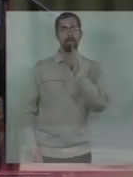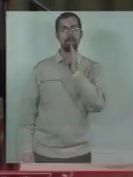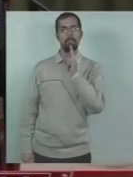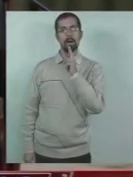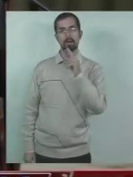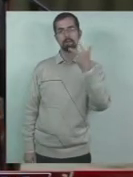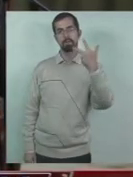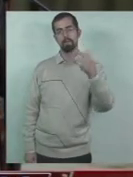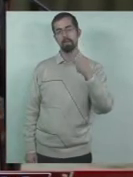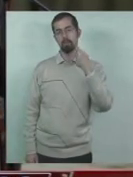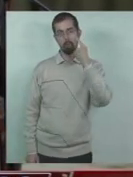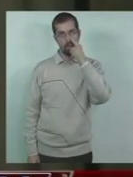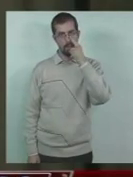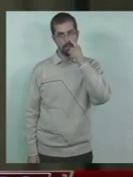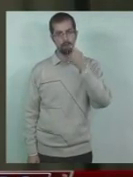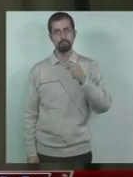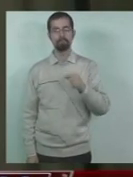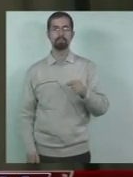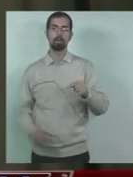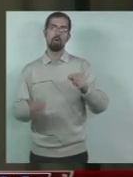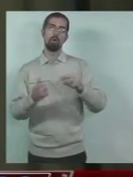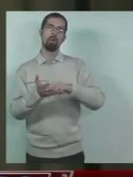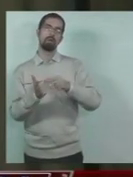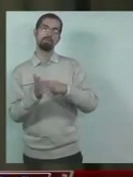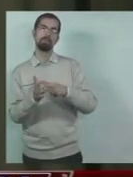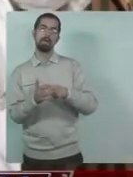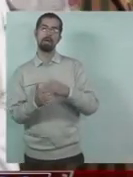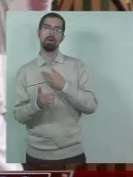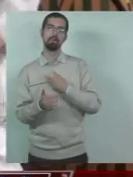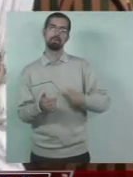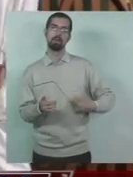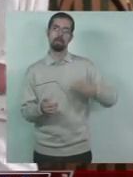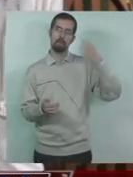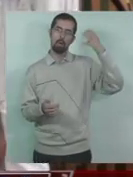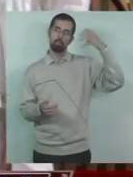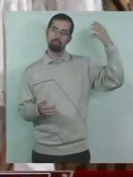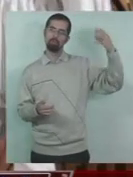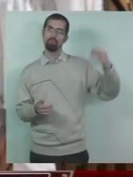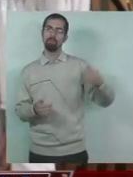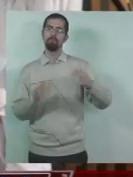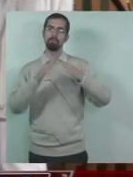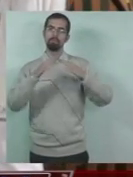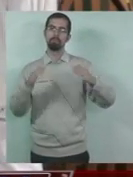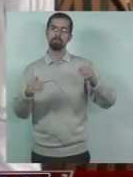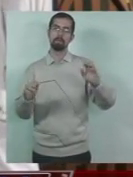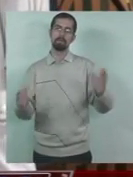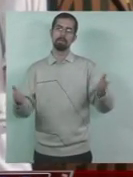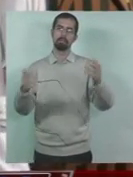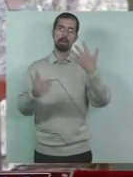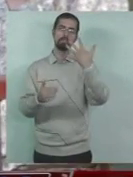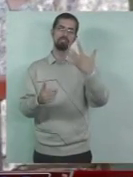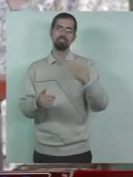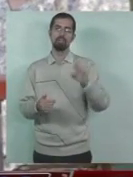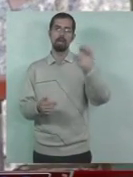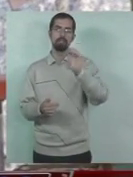Marți, 3 noiembrie, în organizarea primăriei municipiului Câmpul Lung, a Casei de Cultură Tudor Mușatescu și a Casei de Cultură Cede Aricescu va debuta cea de-a